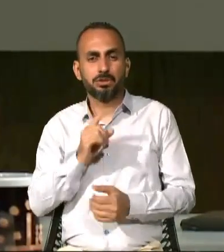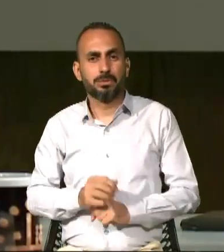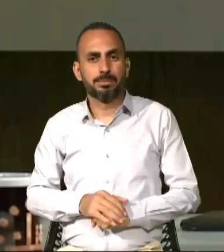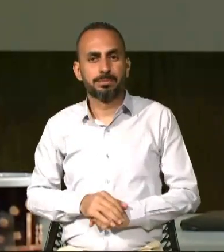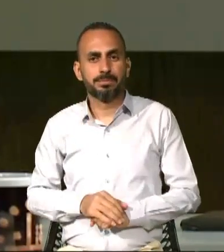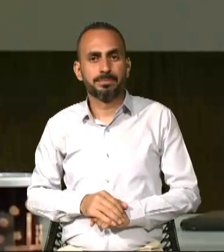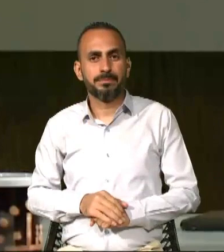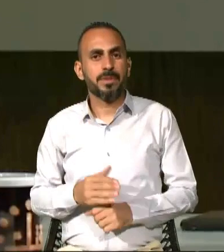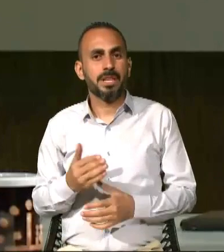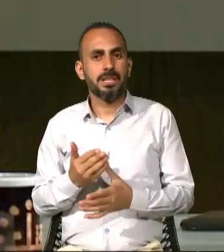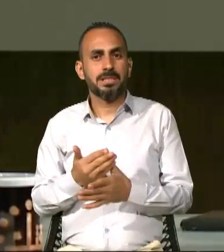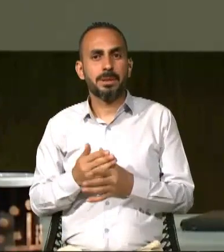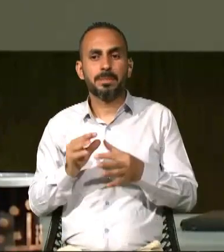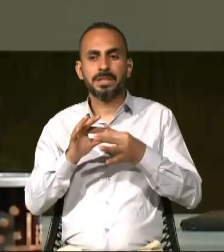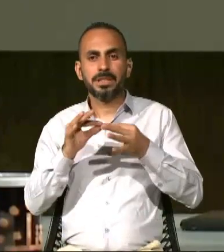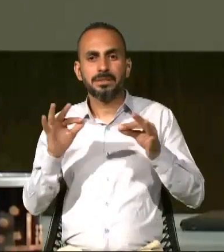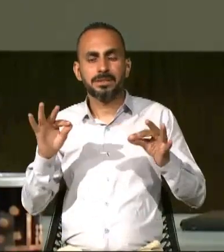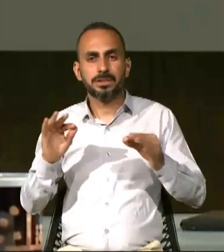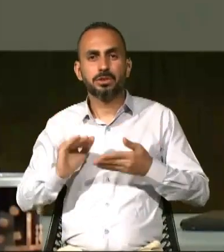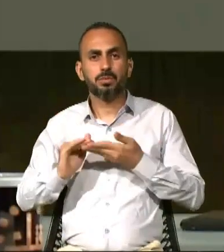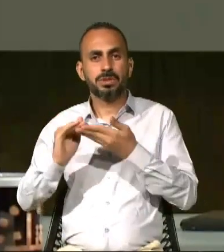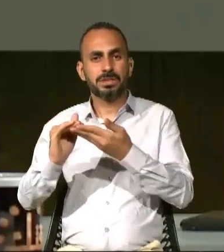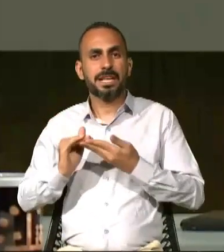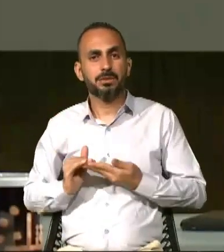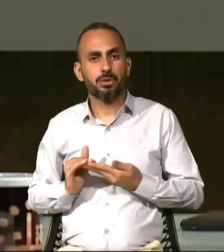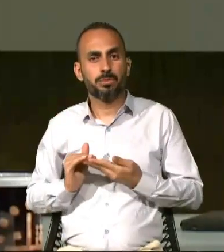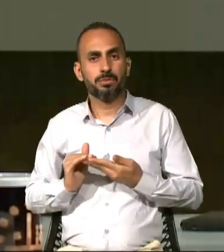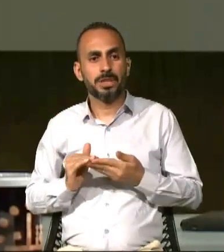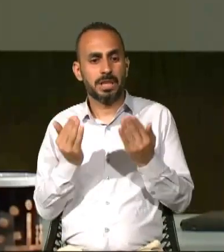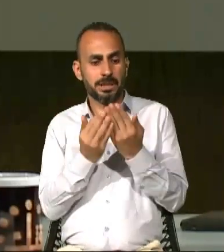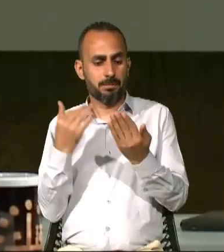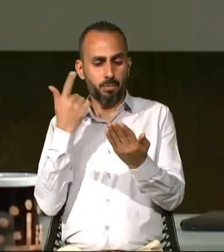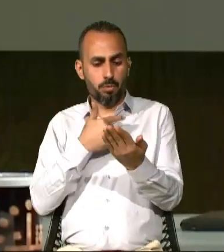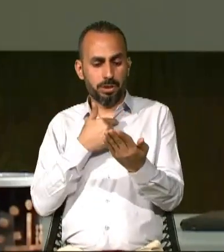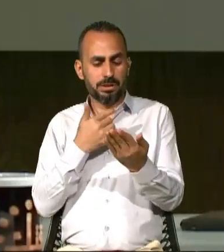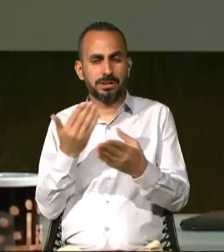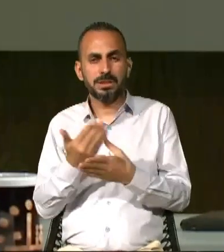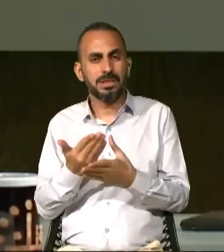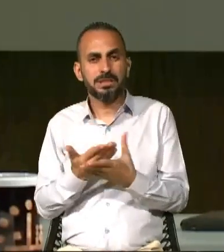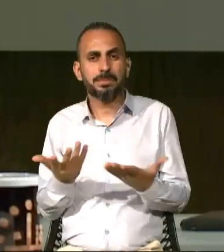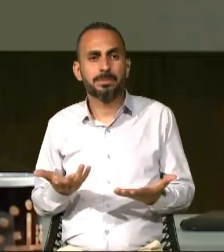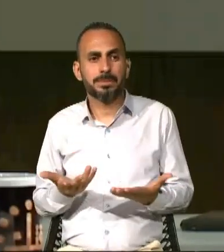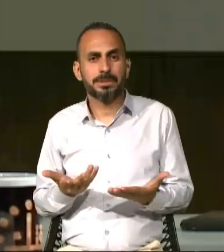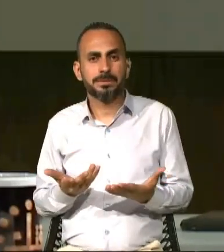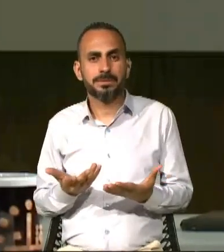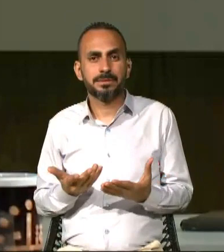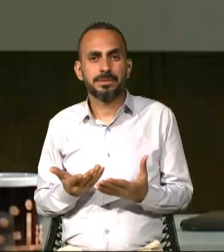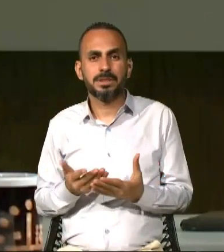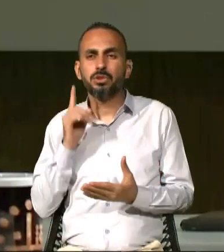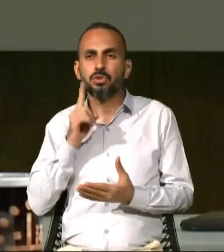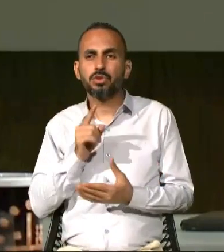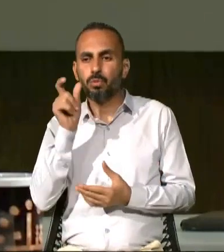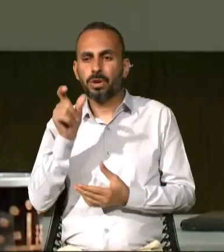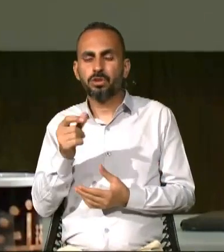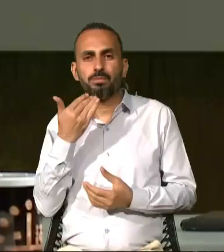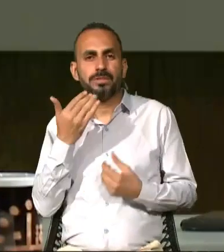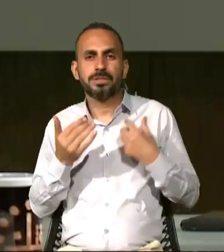ما نقول لهمش الكتاب بيعلم ايه؟ ليه ما يبقوش معانا يعني؟ اشمعنى هم يعني؟ واخد بالك